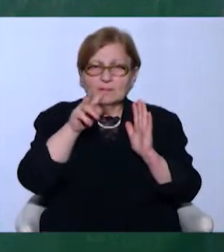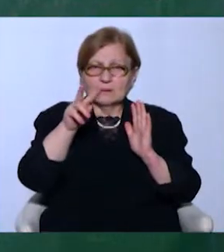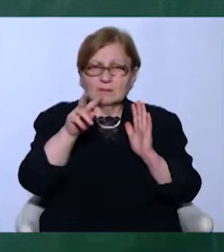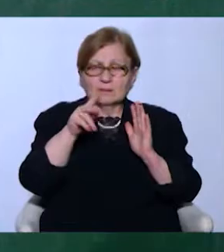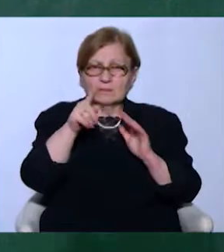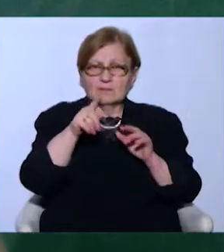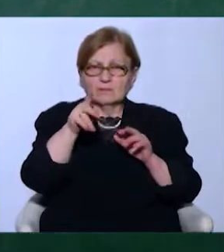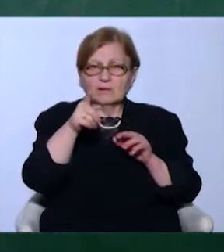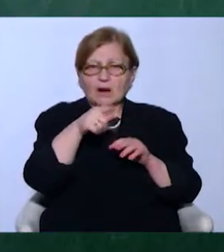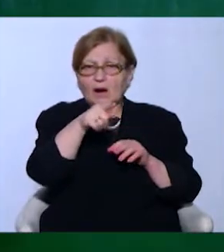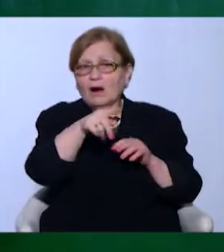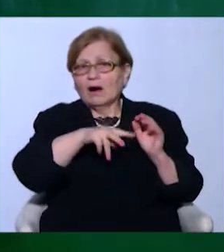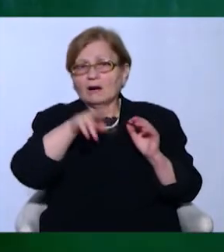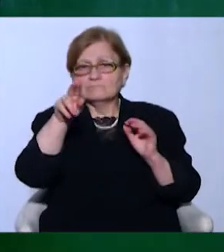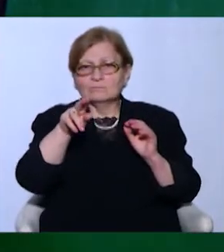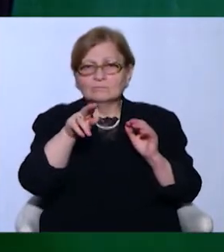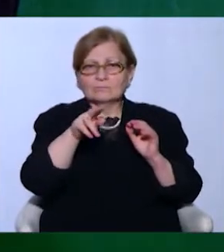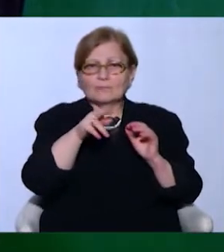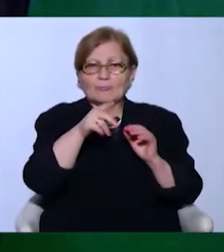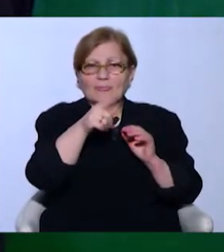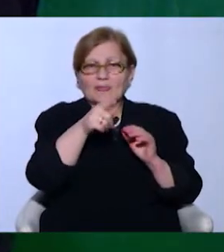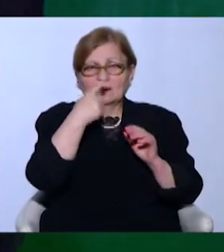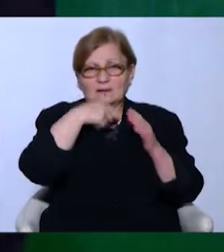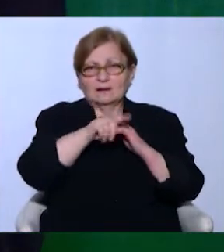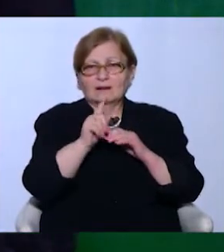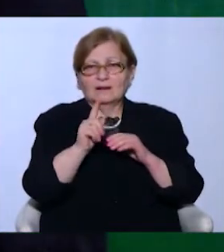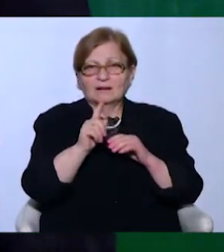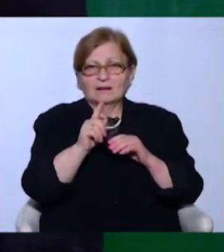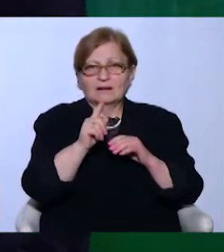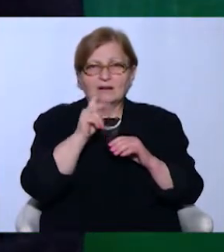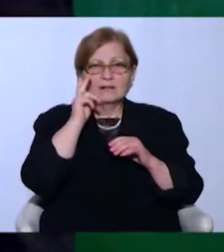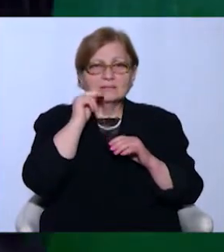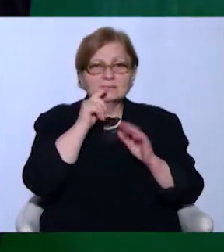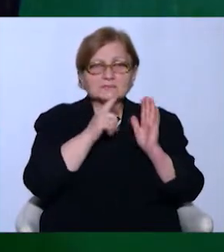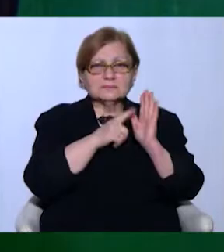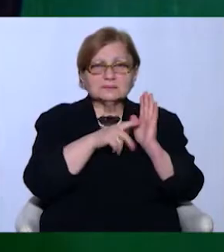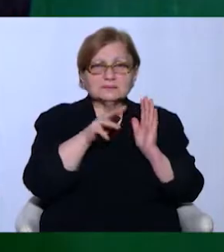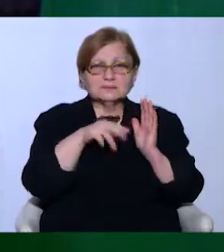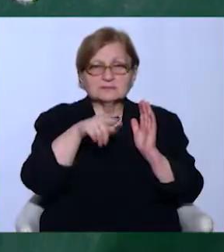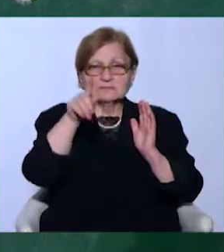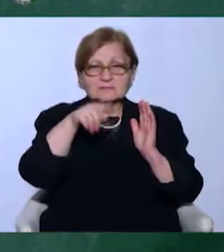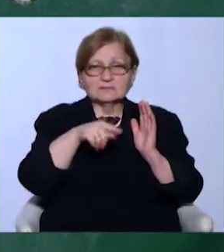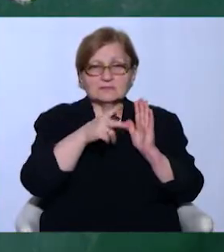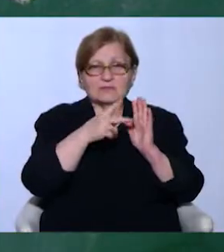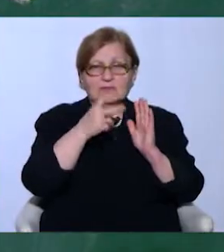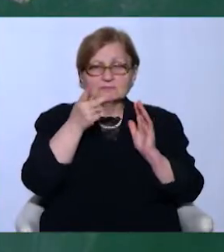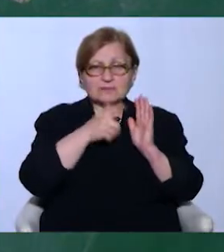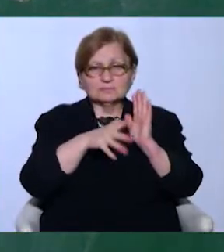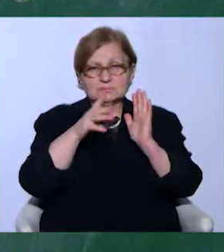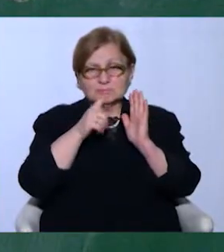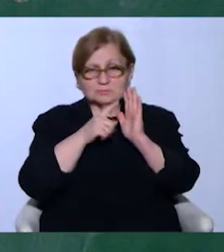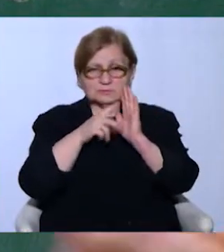4ჯერ 18 72 ამოვარდა 24 ჯერადებში რიცხვი 72. ხვდები რომ 72 და